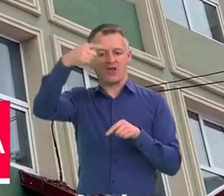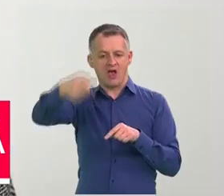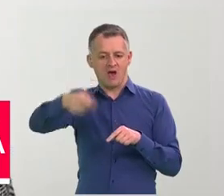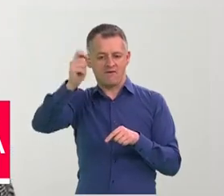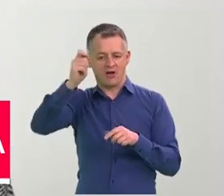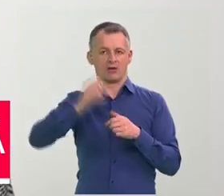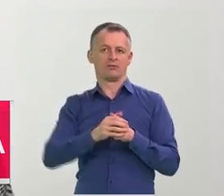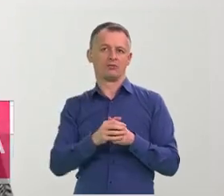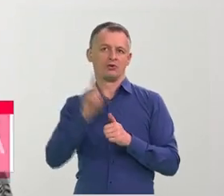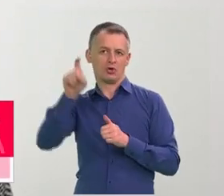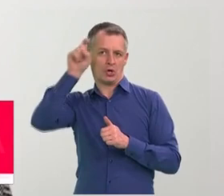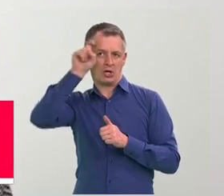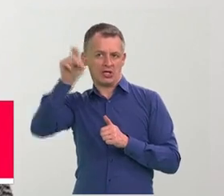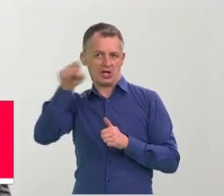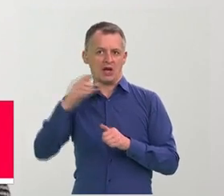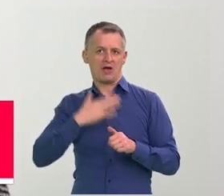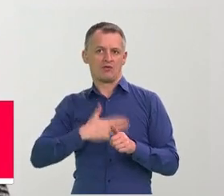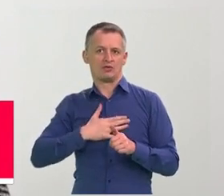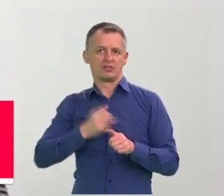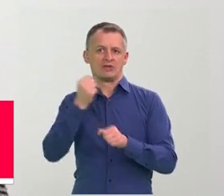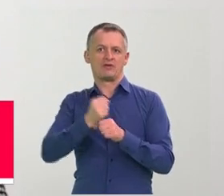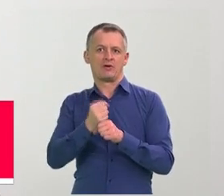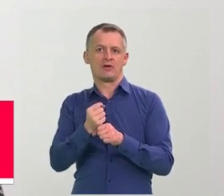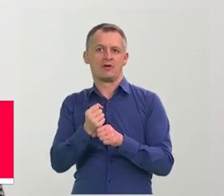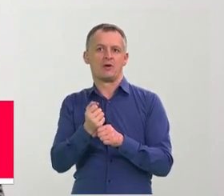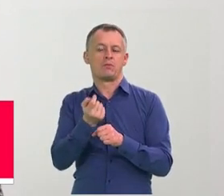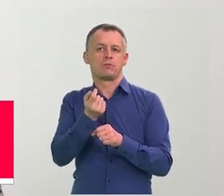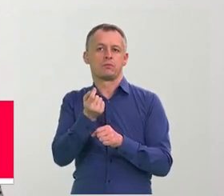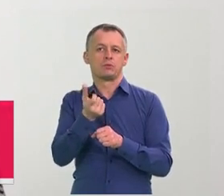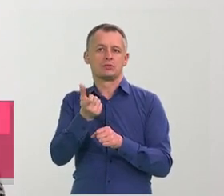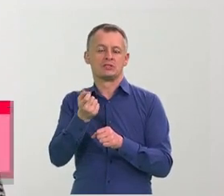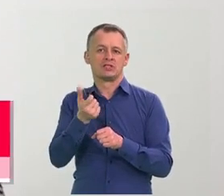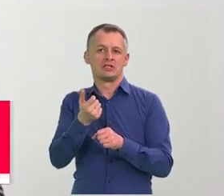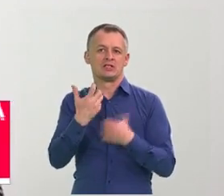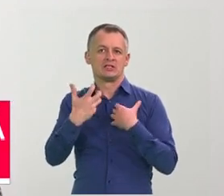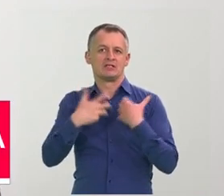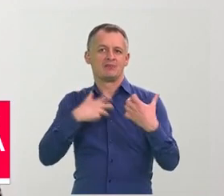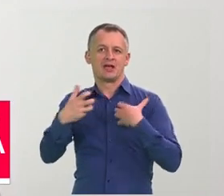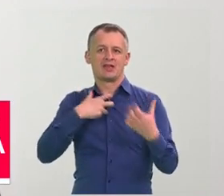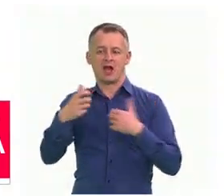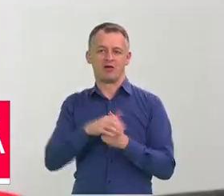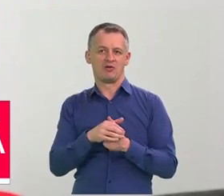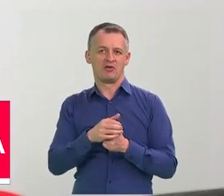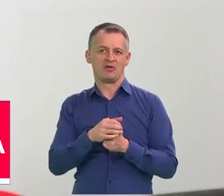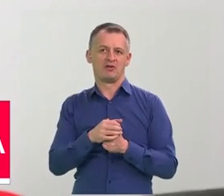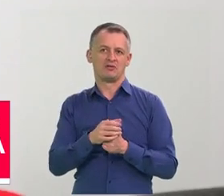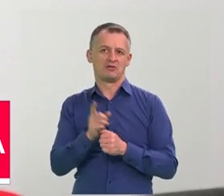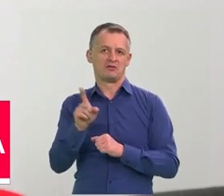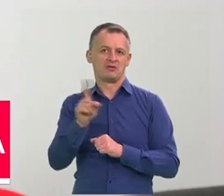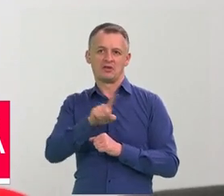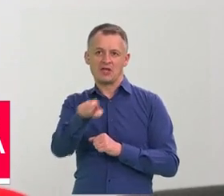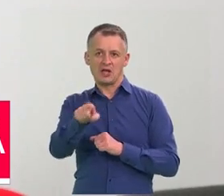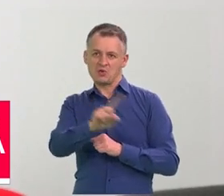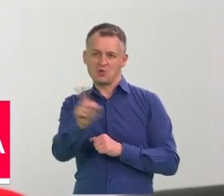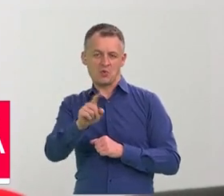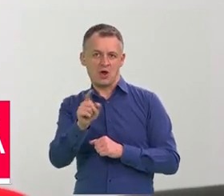a vrut să facă decât un pic de spectacol, cred. Deci nu altceva. El nu și-a dat seama